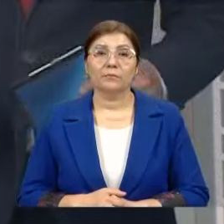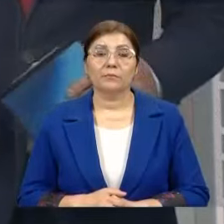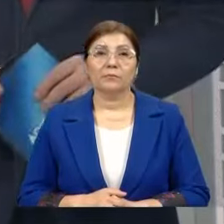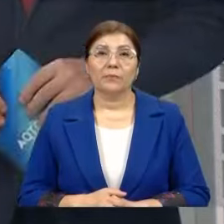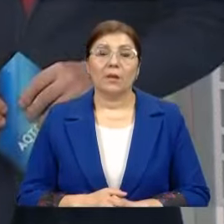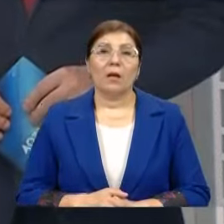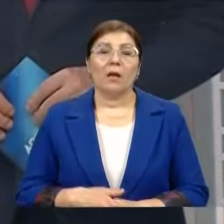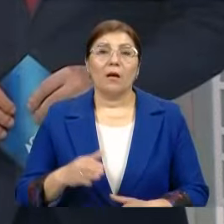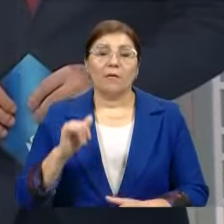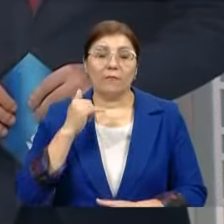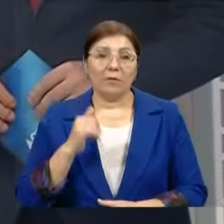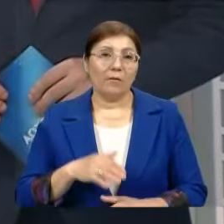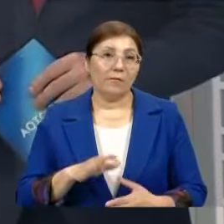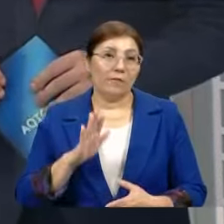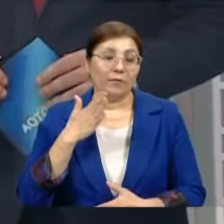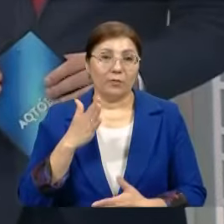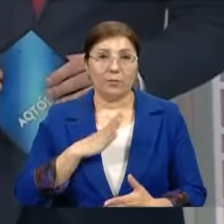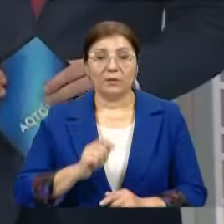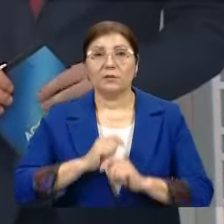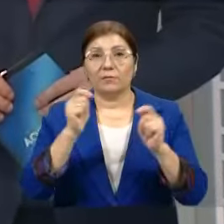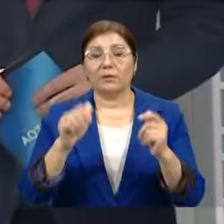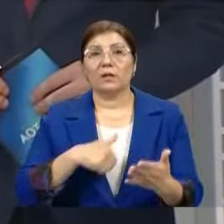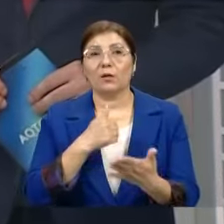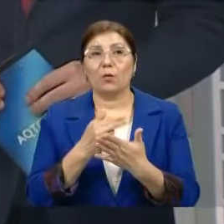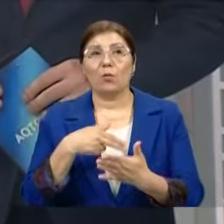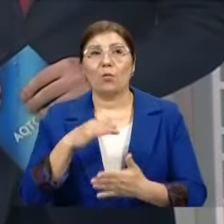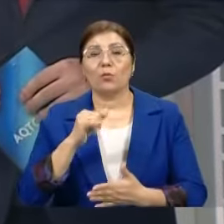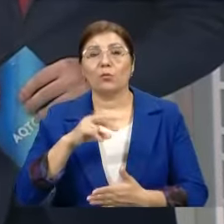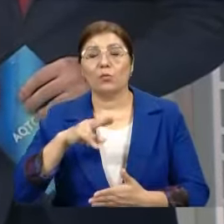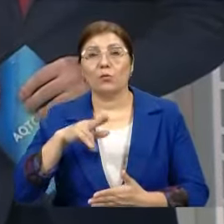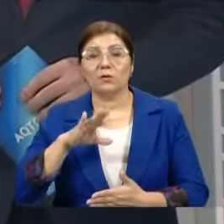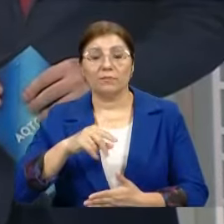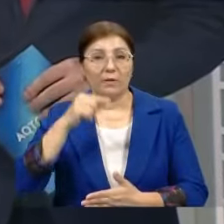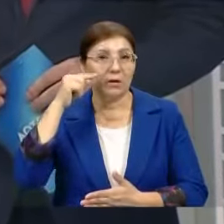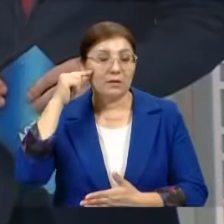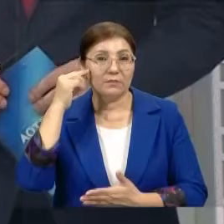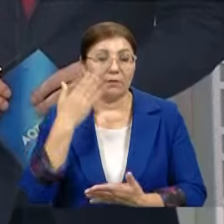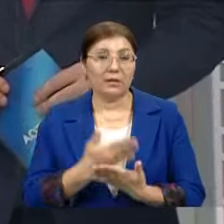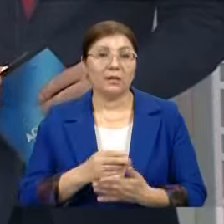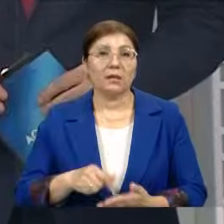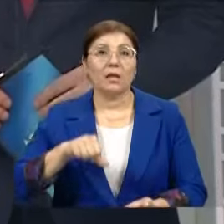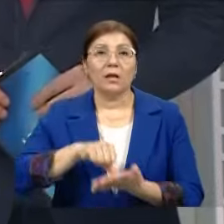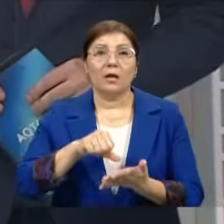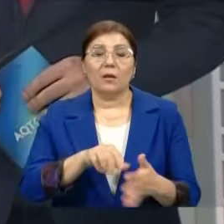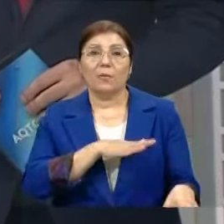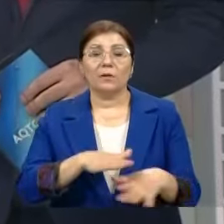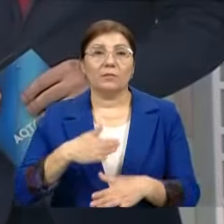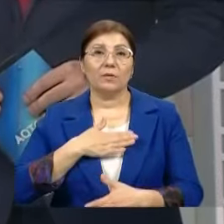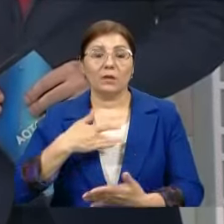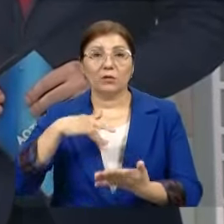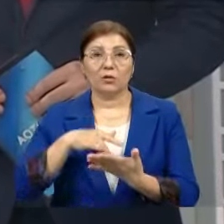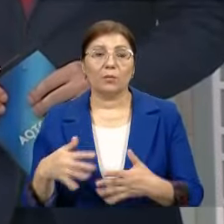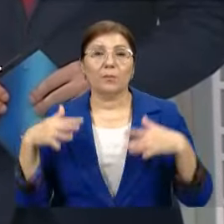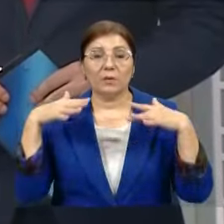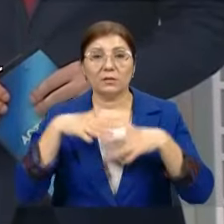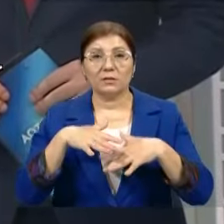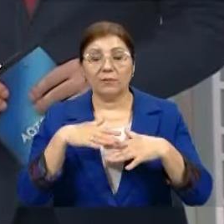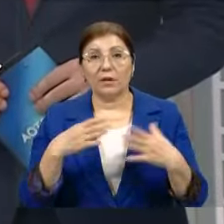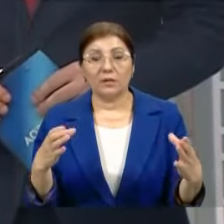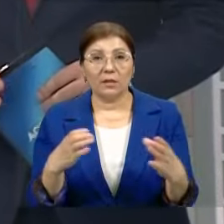Во вторник в Актобе состоялось открытие Генерального консульства Китайской Народной Республики. Для участия в церемонии в наш город прибыла делегация во